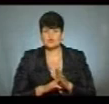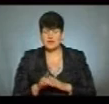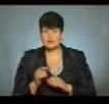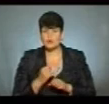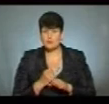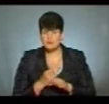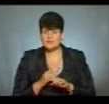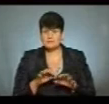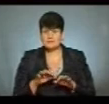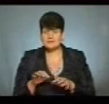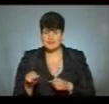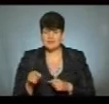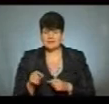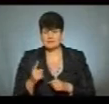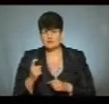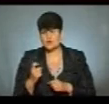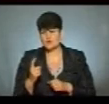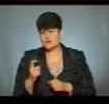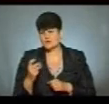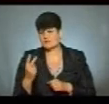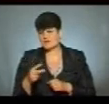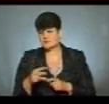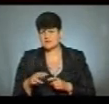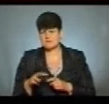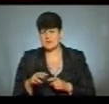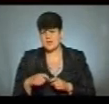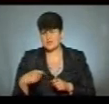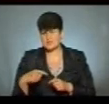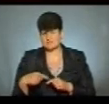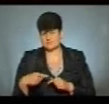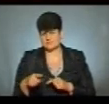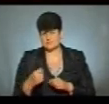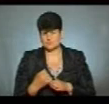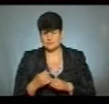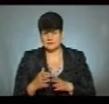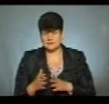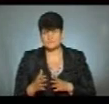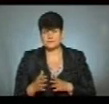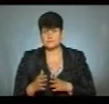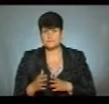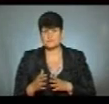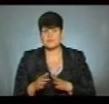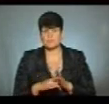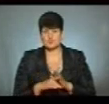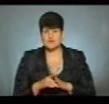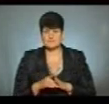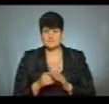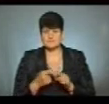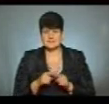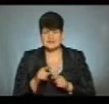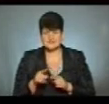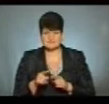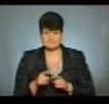роботу, ми зняли там 100 метрів чи 120 метрів тільки одну цю смужку, де було на обширення цю Бруківку, і почався